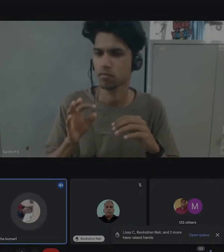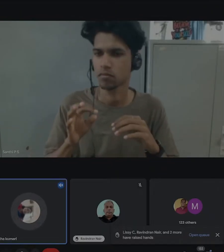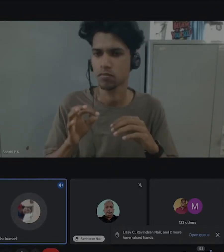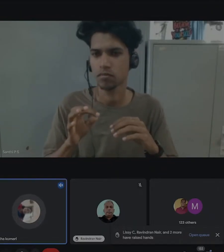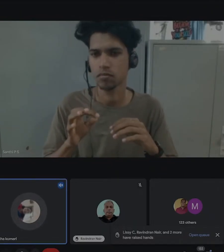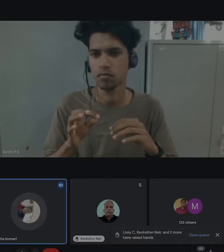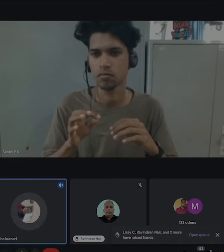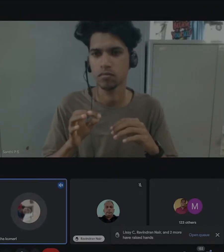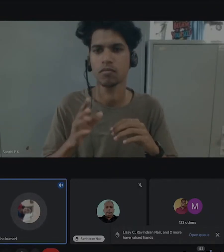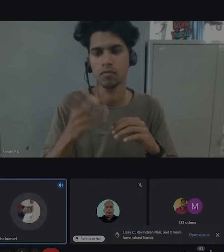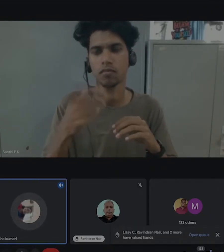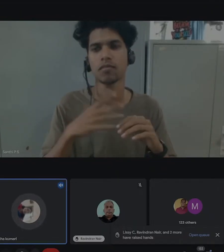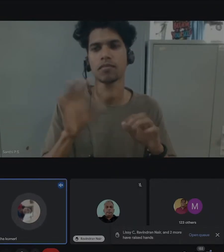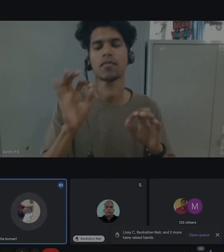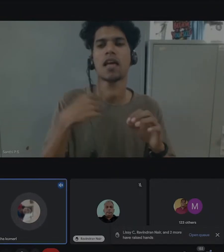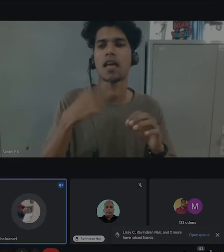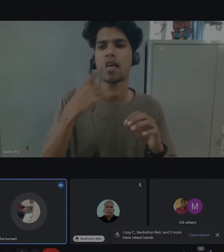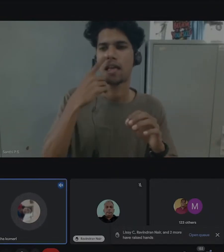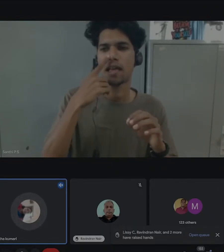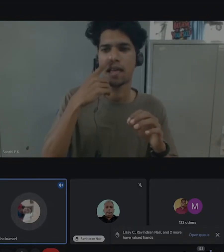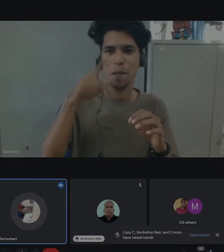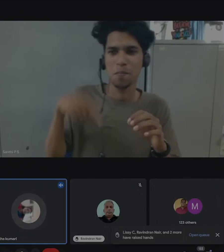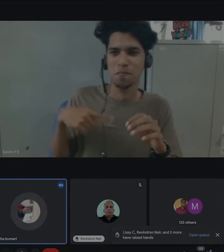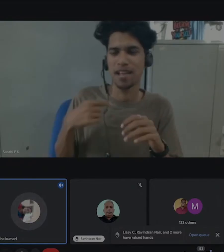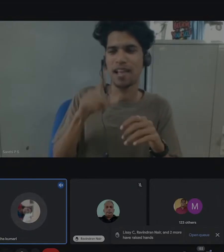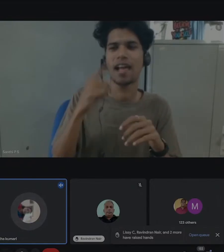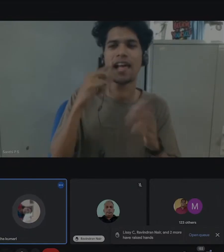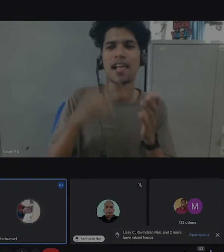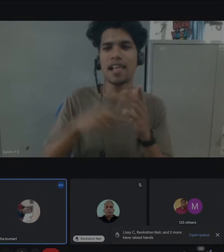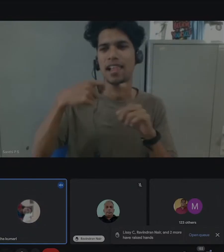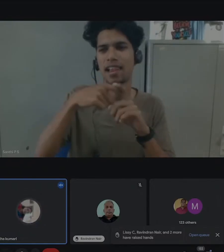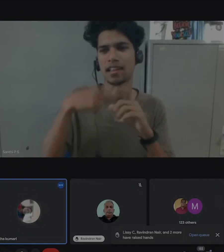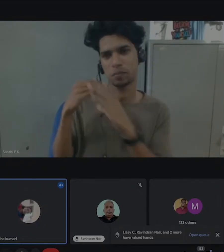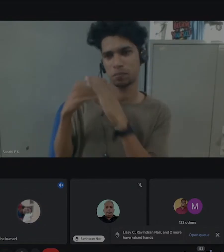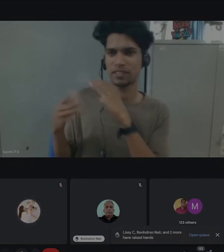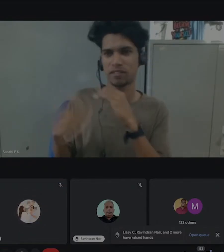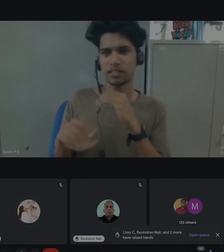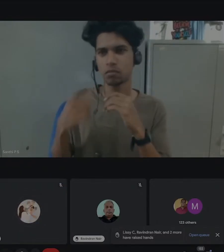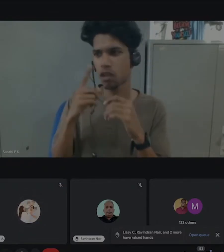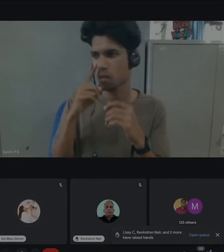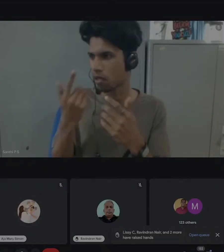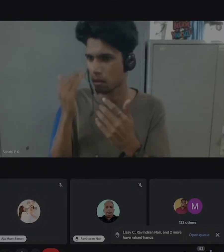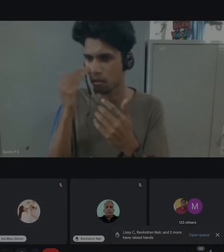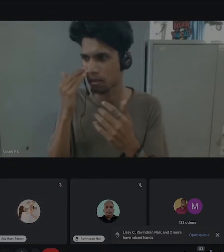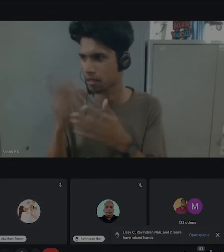അമ്മയ്ക്ക് ഞാൻ ലിങ്ക് കൊടുത്തായിരുന്നു. ഇന്ന് മീറ്റിൽ കയറണേന്ന് പറഞ്ഞിട്ടുണ്ടായിരുന്നു, പക്ഷേ കണ്ടില്ലായിരുന്നു.